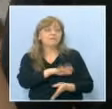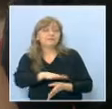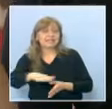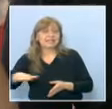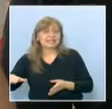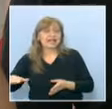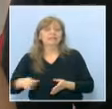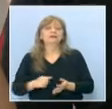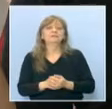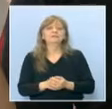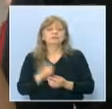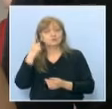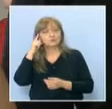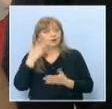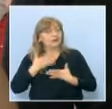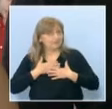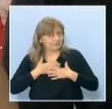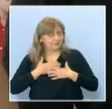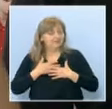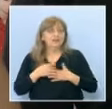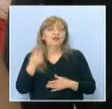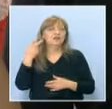мене. Второ,